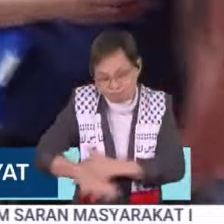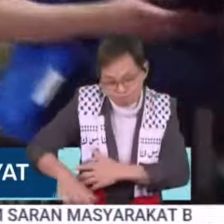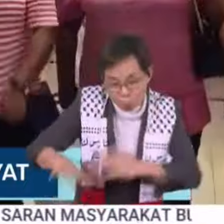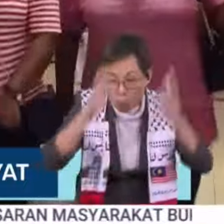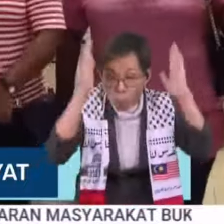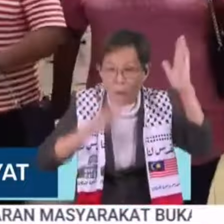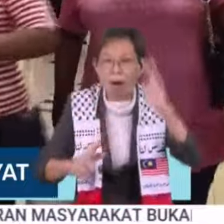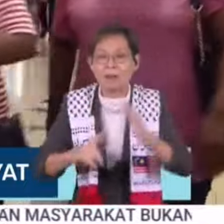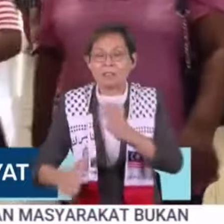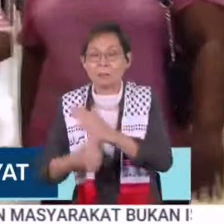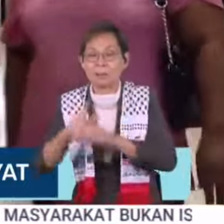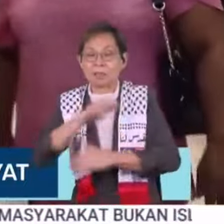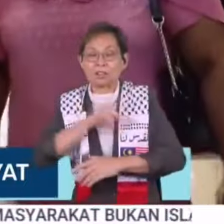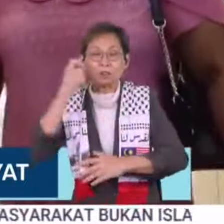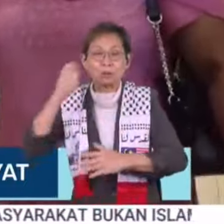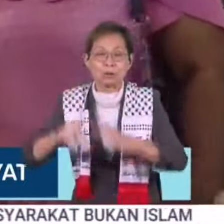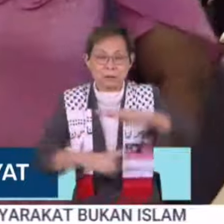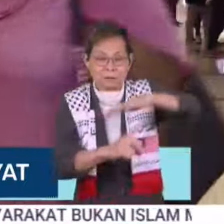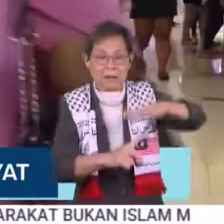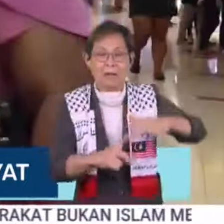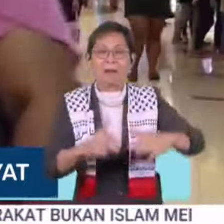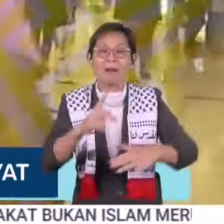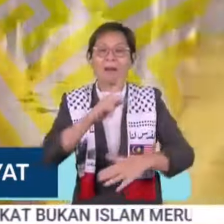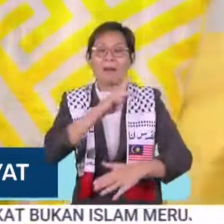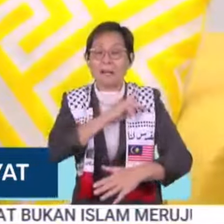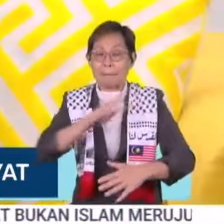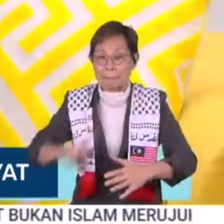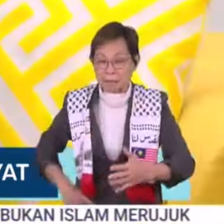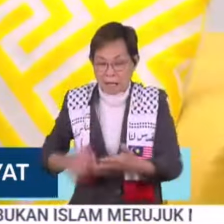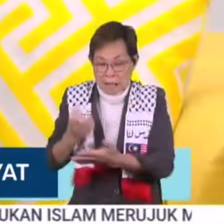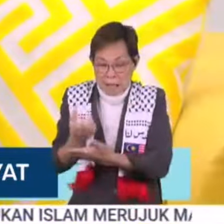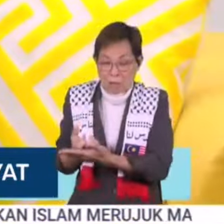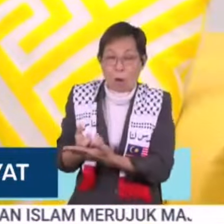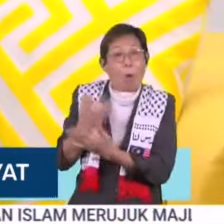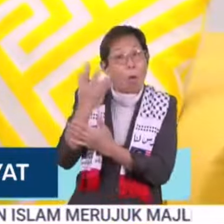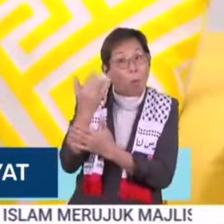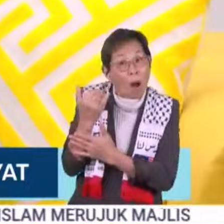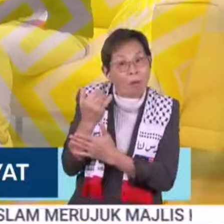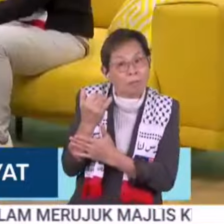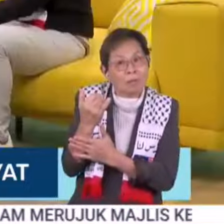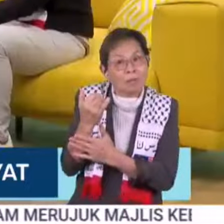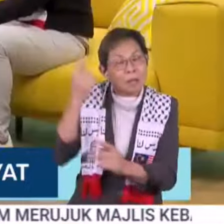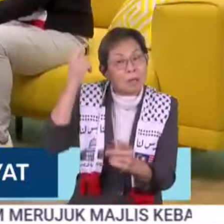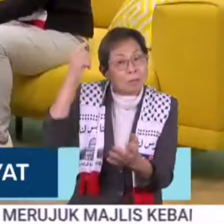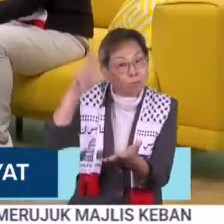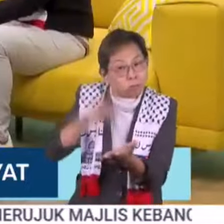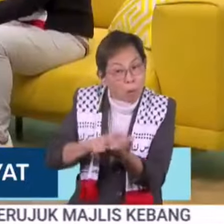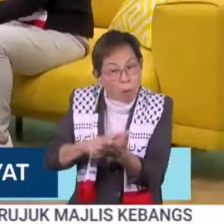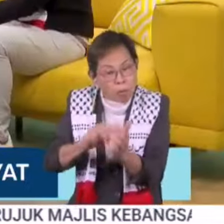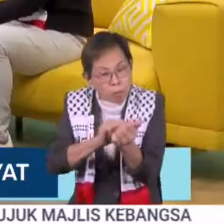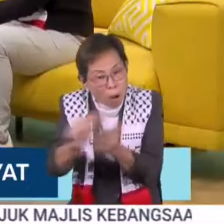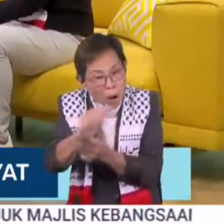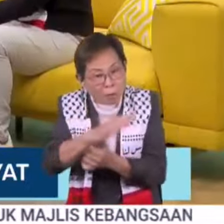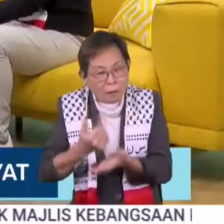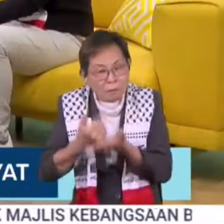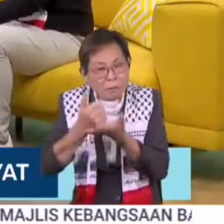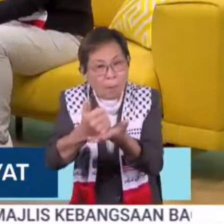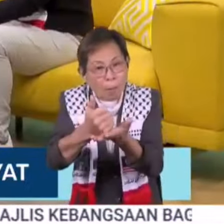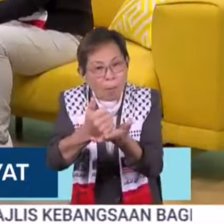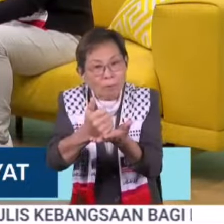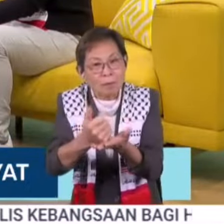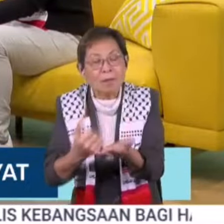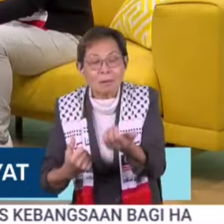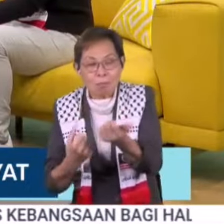Menurut Timbalan Ketua Setiausaha Dasar Kementerian Ekonomi, langkah itu bertujuan menentukan kelayakan untuk mendapatkan bantuan subsidi